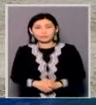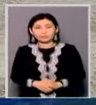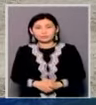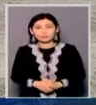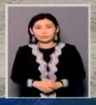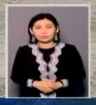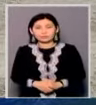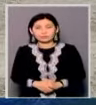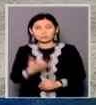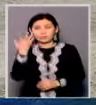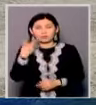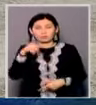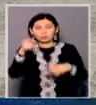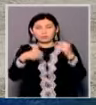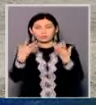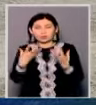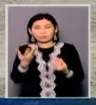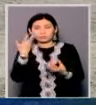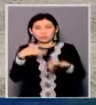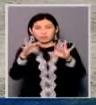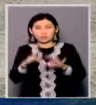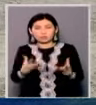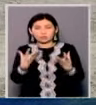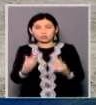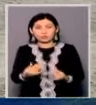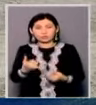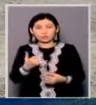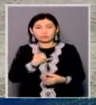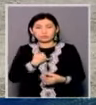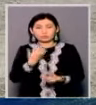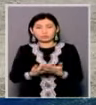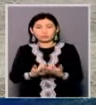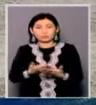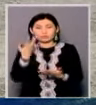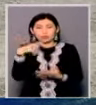мына жаңбыр күндері, сосын мына қар жауған күндері мына адам